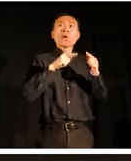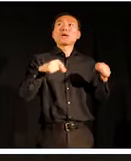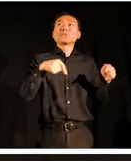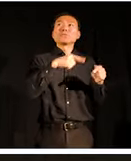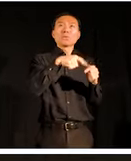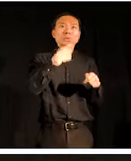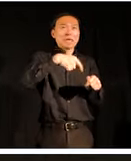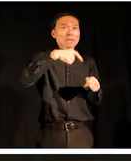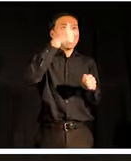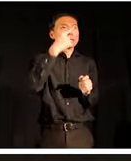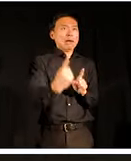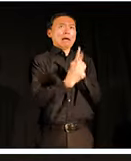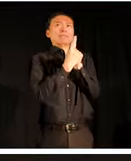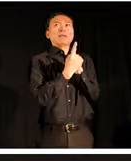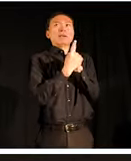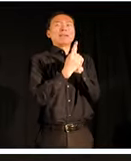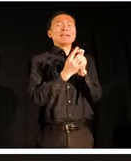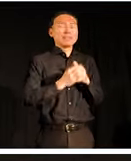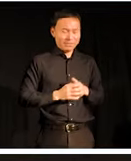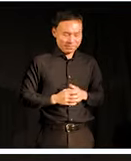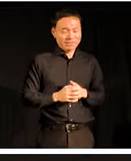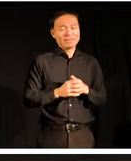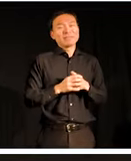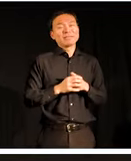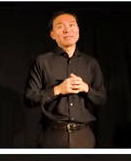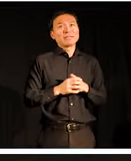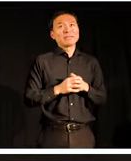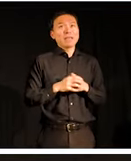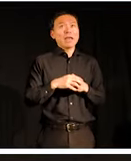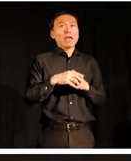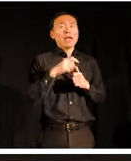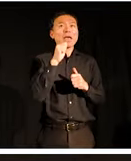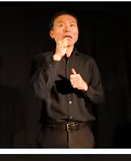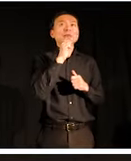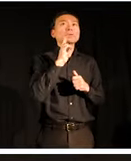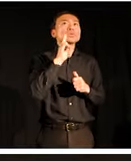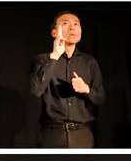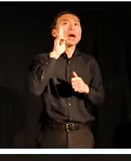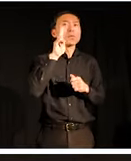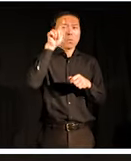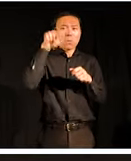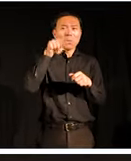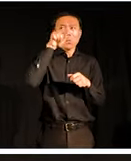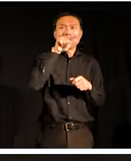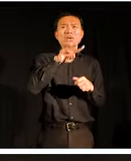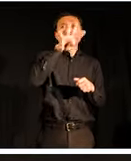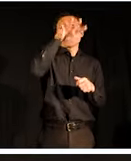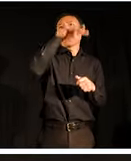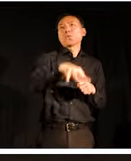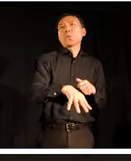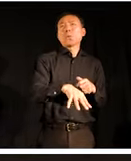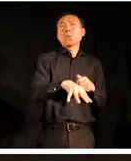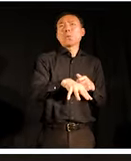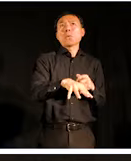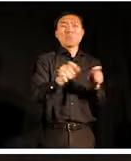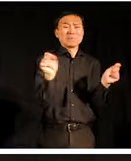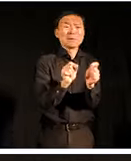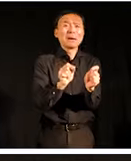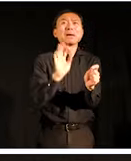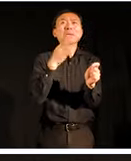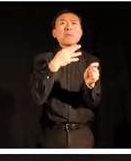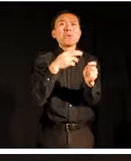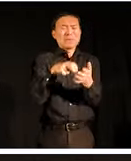2やるんですよであの歌は4行しかないんですけど56分かかるんですこれがで